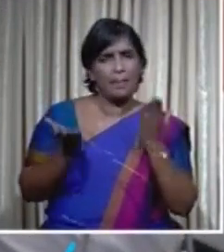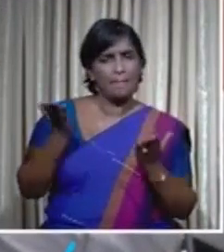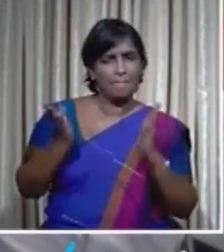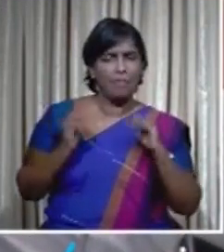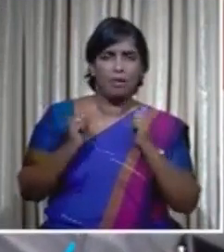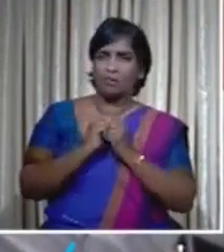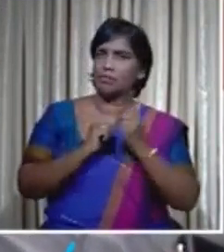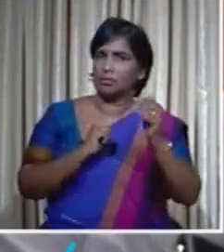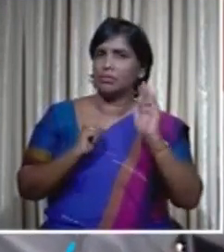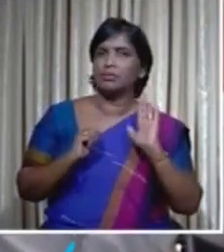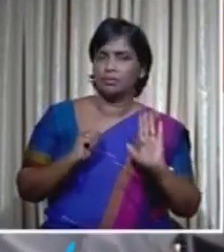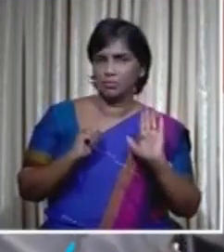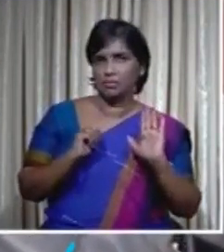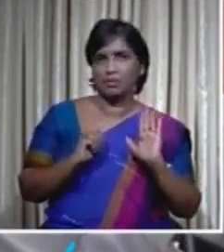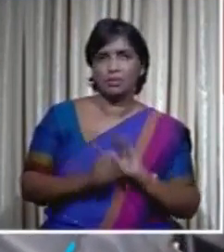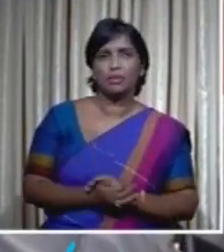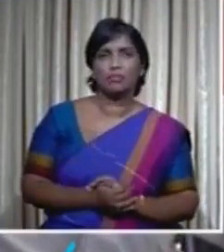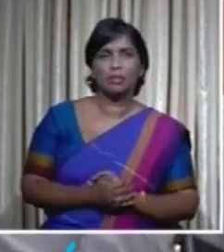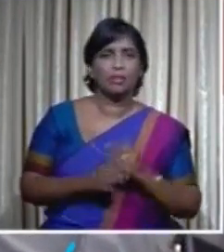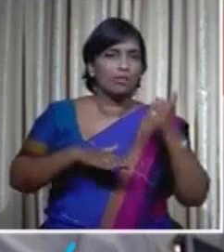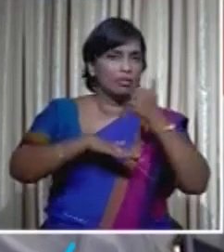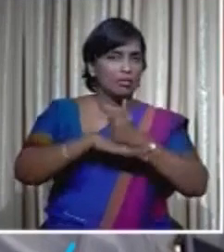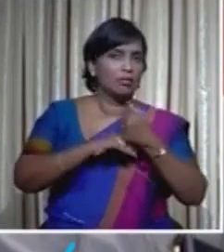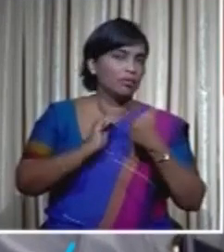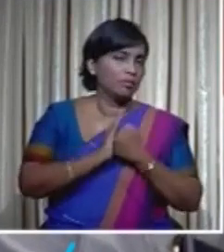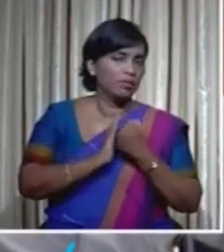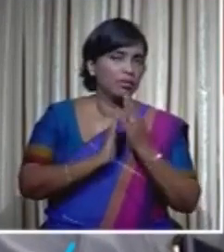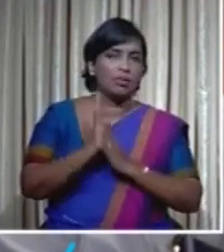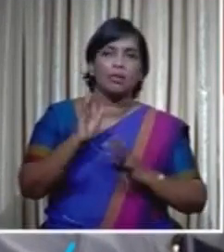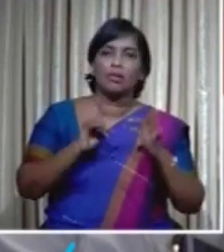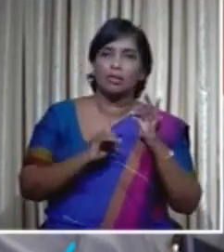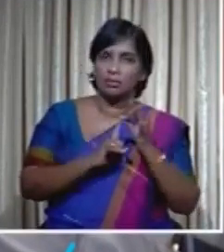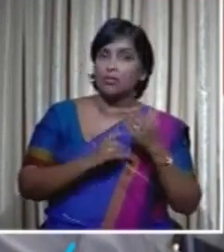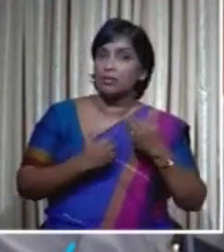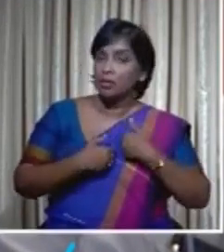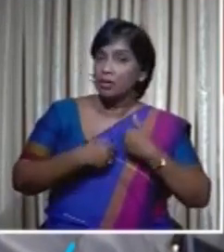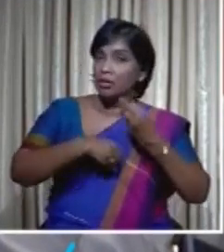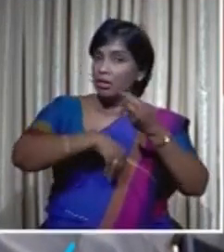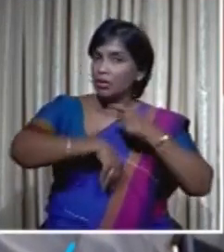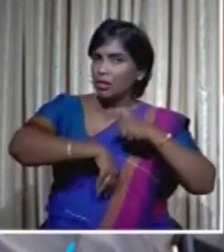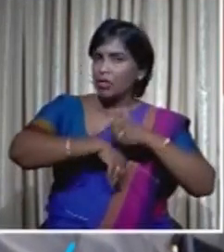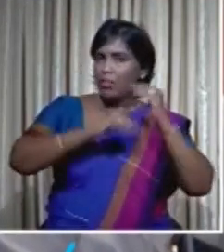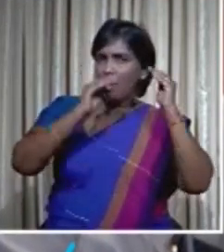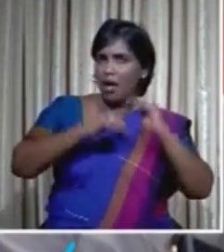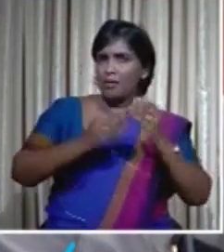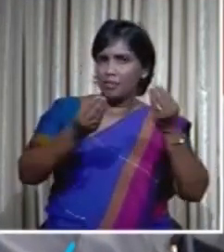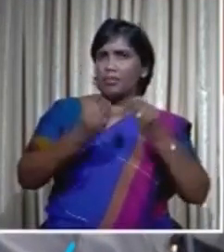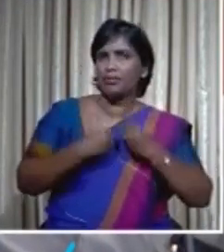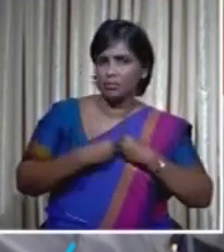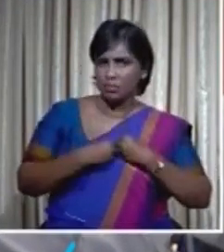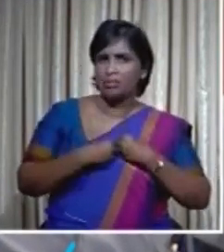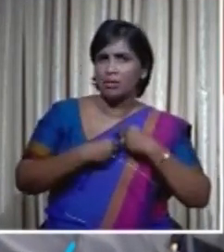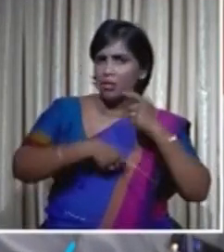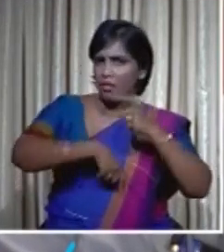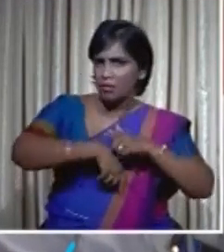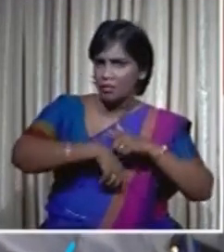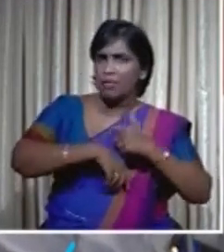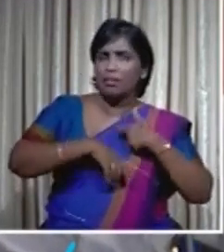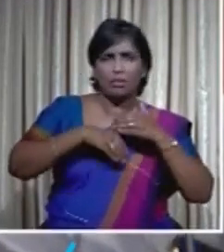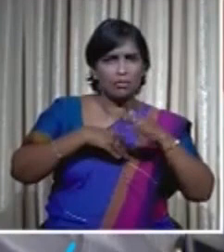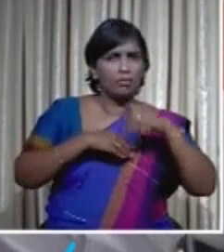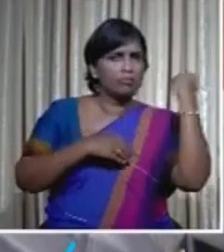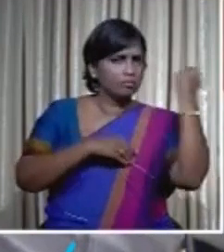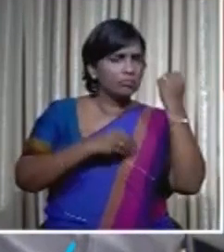கௌரவ தலைமதாங்க உறுப்பினர்களை தயவு செய்து எனக்கு தரப்பட்ட கொஞ்ச நேரம், அந்த நேரத்தில் நான் பேசுவதற்கு அனுமதி. அதை விட்டு